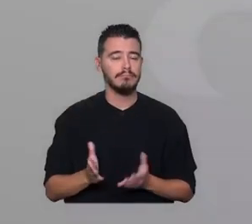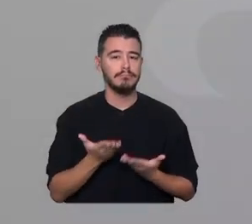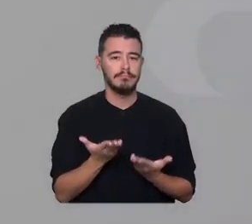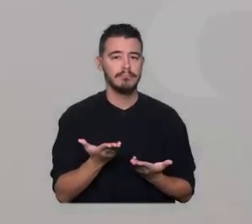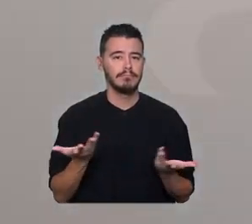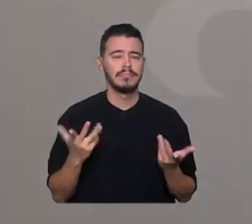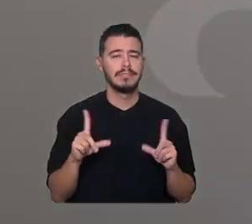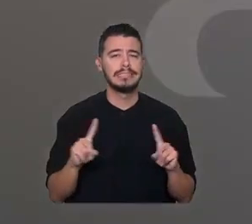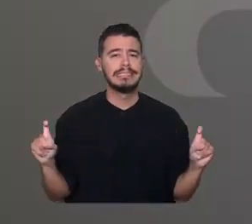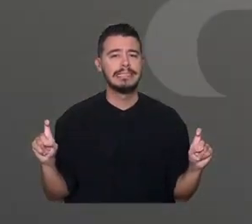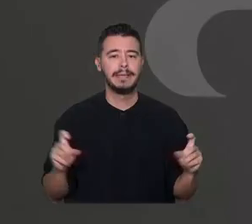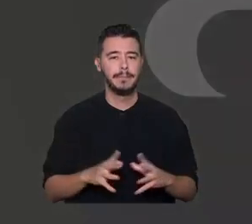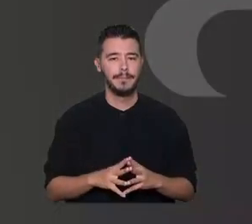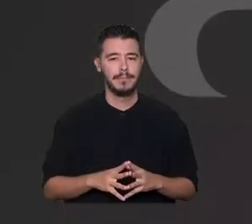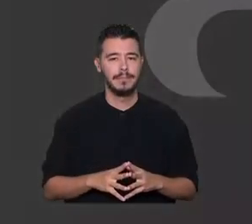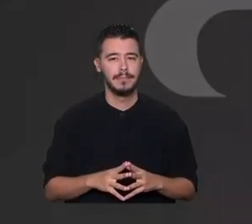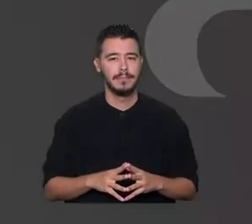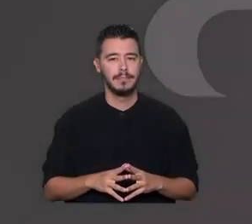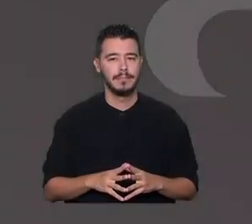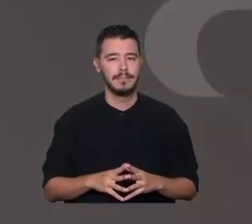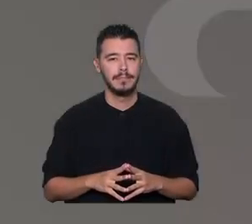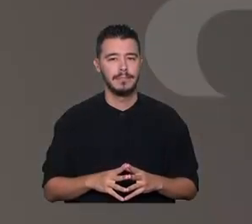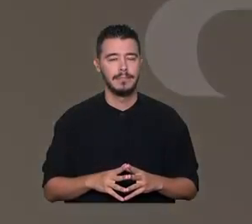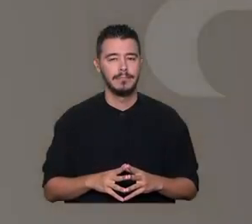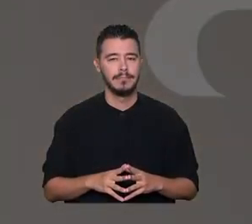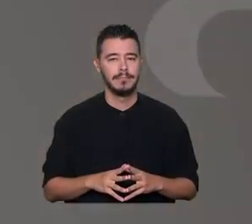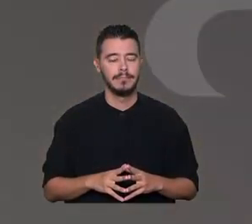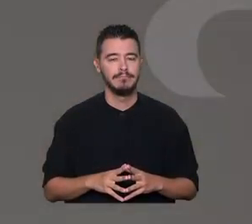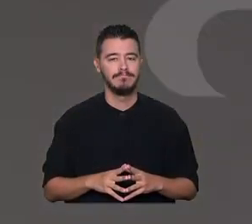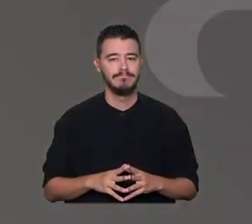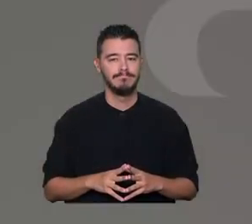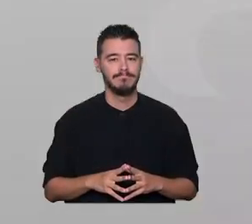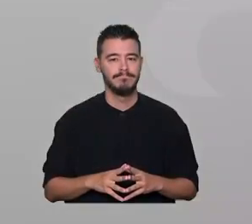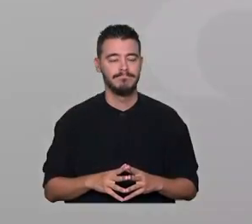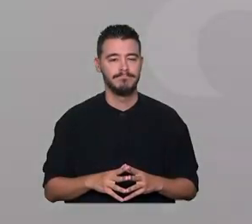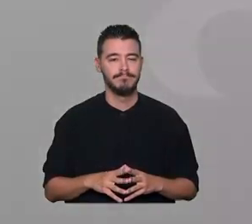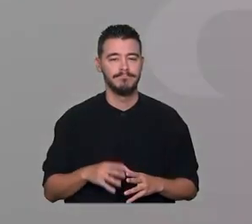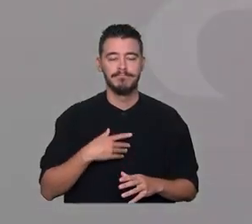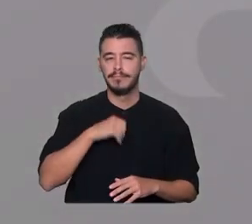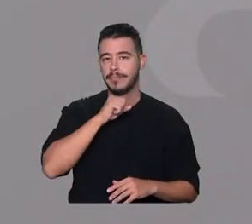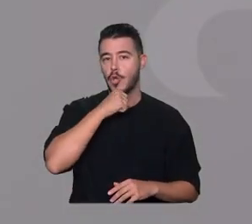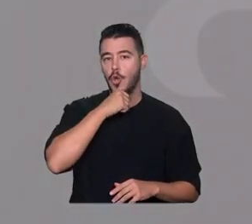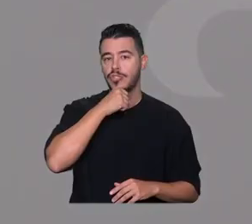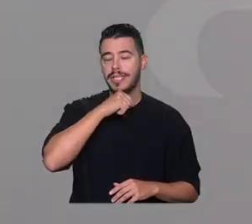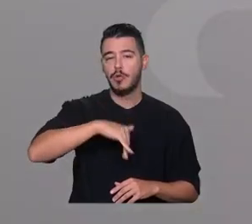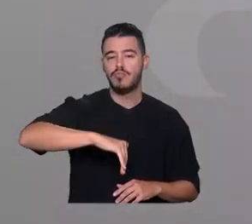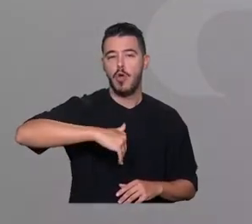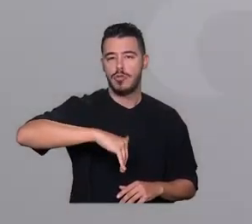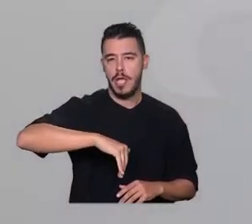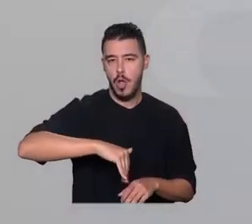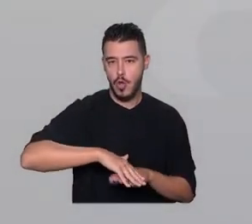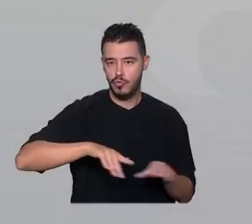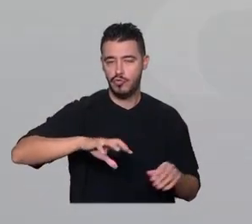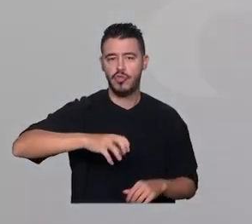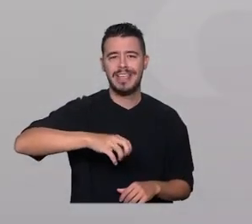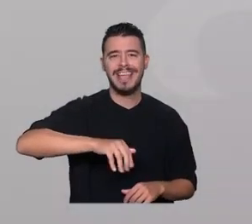μας, σε παρακαλώ, τι είναι αυτό το πράγμα. Ανδρομάχης και Κωνσταντινουπόλεως στο μεταξουργείο. Το λεωφορείο βρίσκεται στις γραμμές, έχει